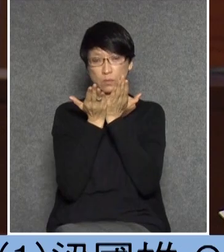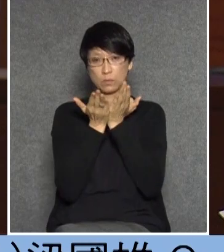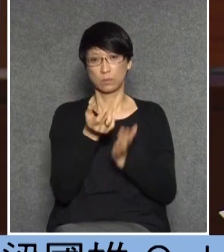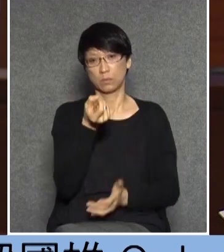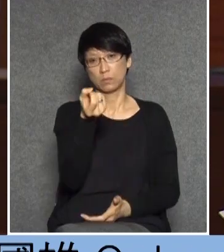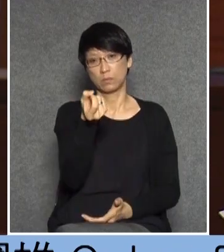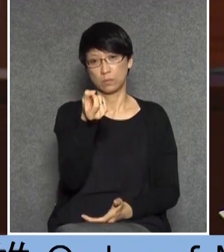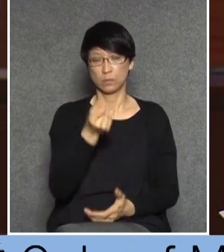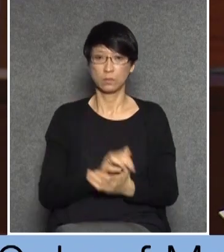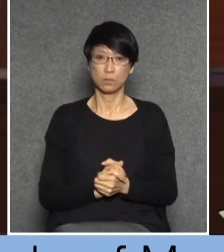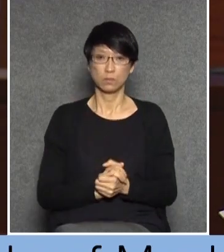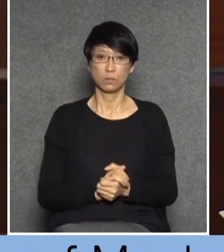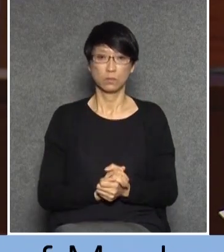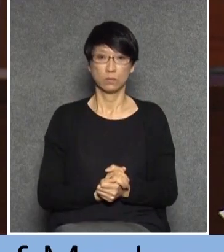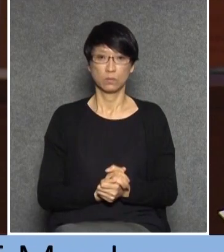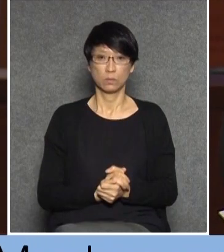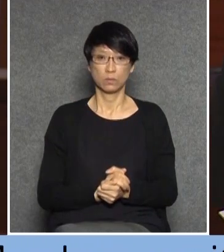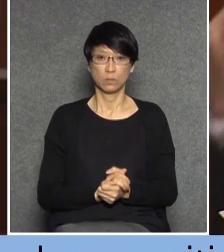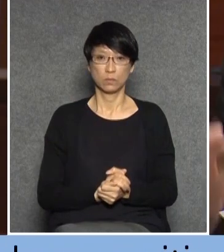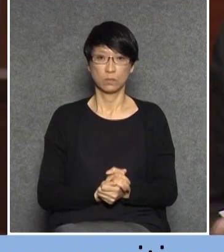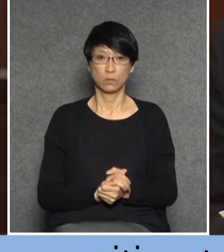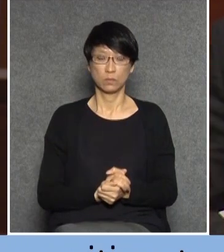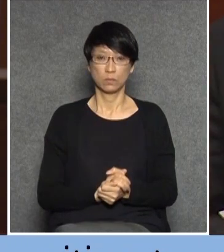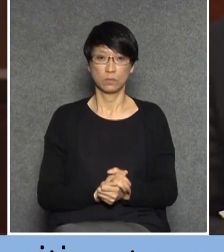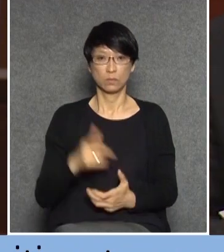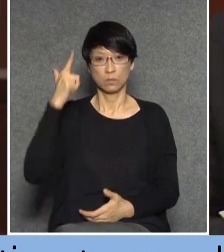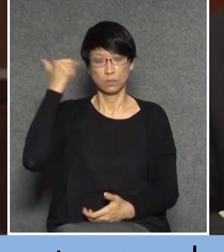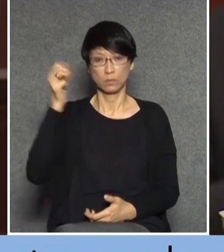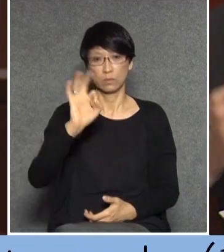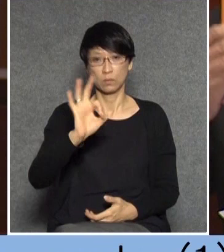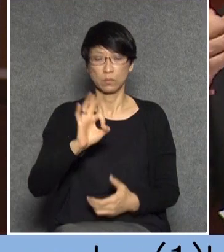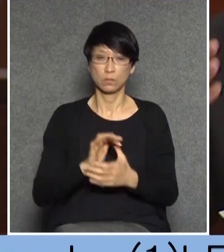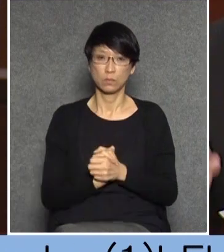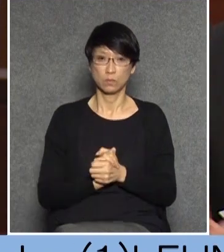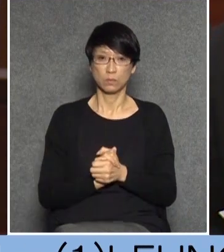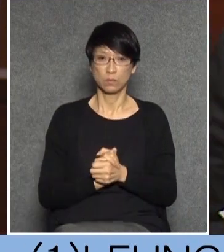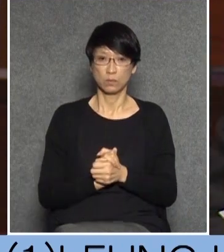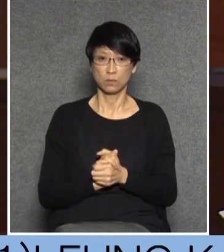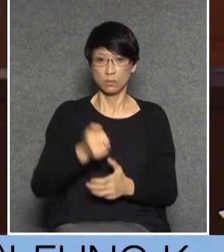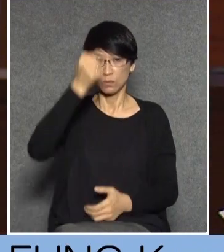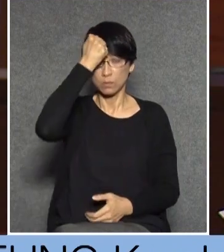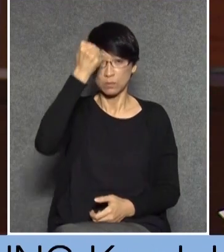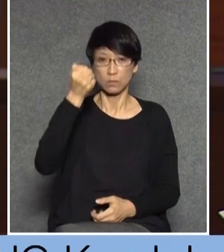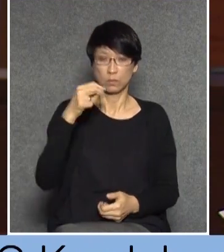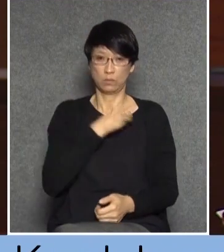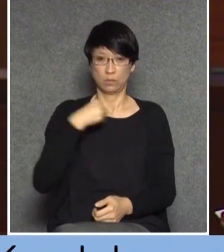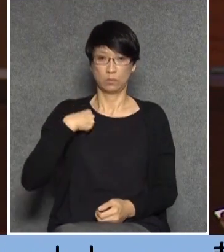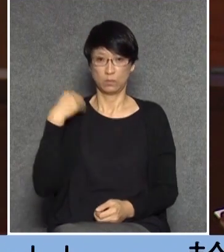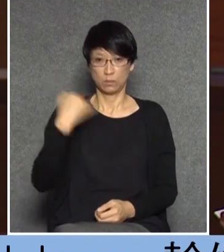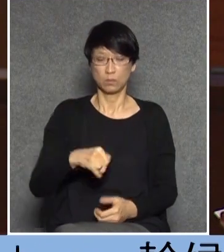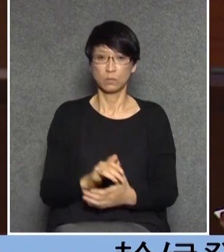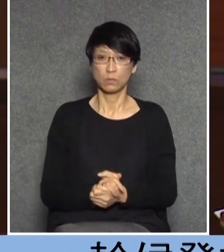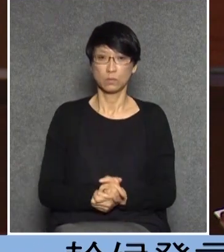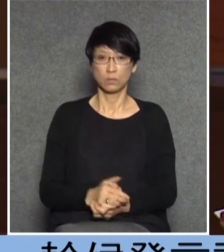咪啊？即係冇智慧，人蠢冇藥醫啊！你知唔知啊？又